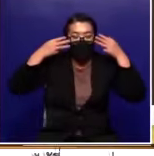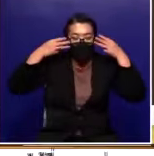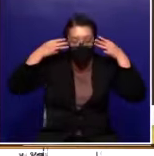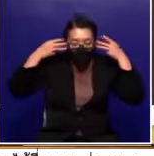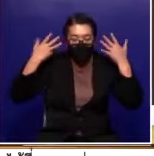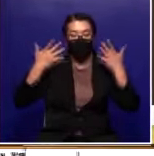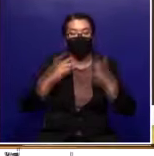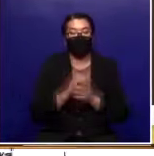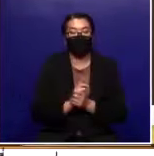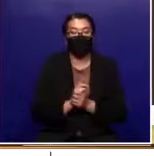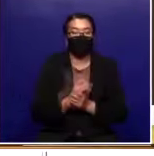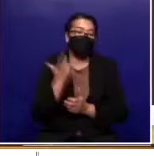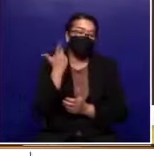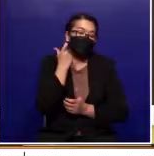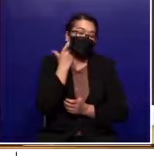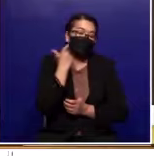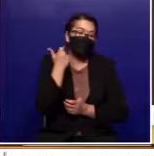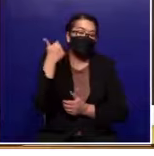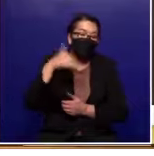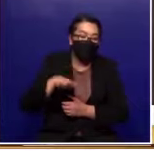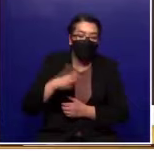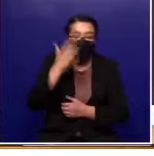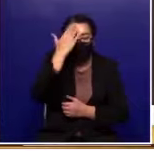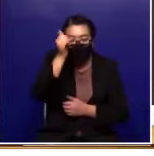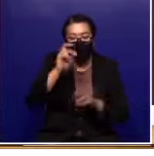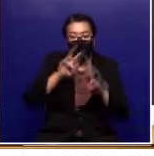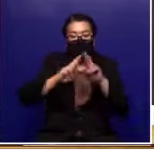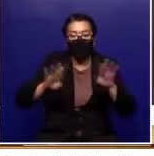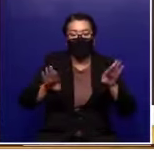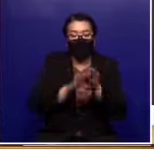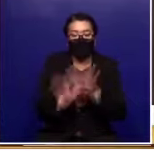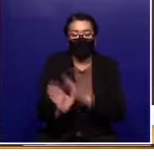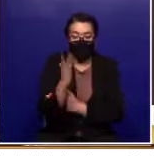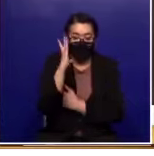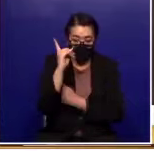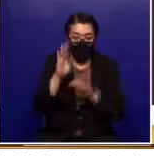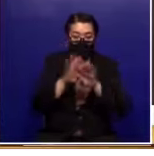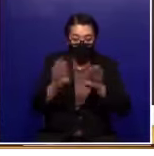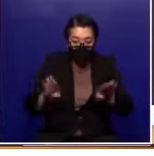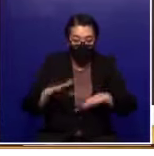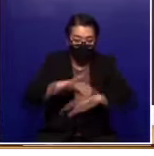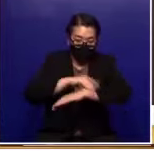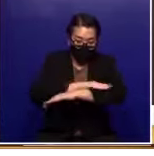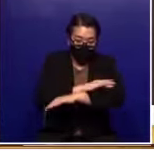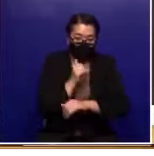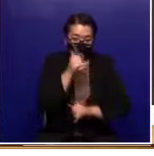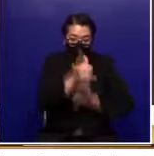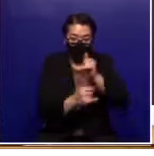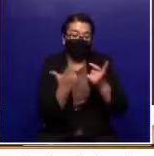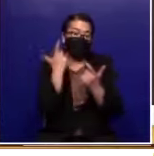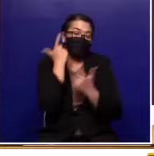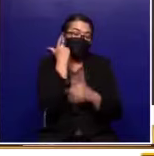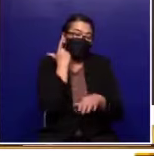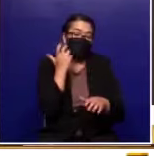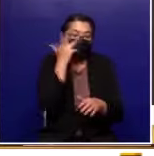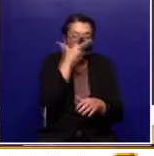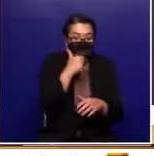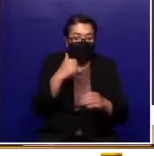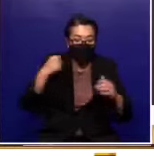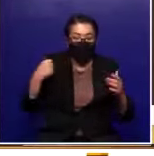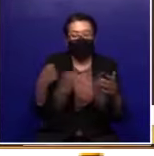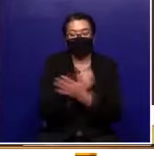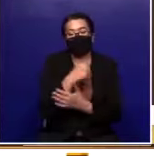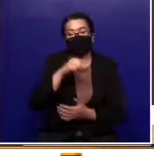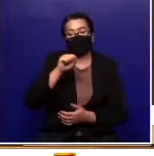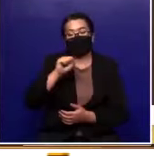อกไม่ได้ช่วงนี้คลินิกปิดเมื่อเช้านี้คลินิกจะเปิดพรุ่งนี้จะเปิดคนเฮจะไปคลินิกเสริมความงามกันแหมสบคท่านนายกรัฐ